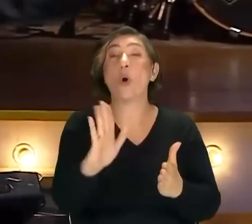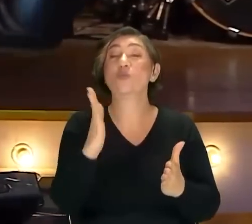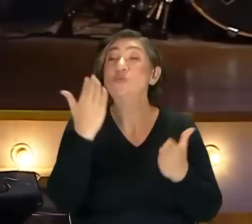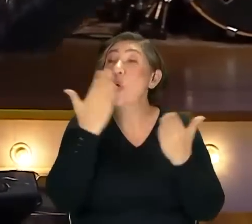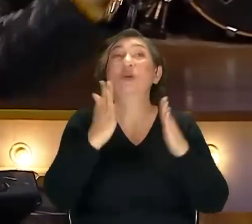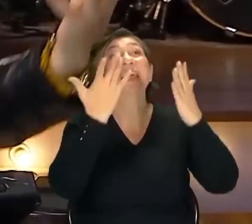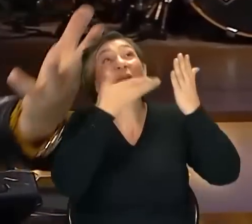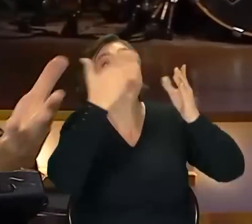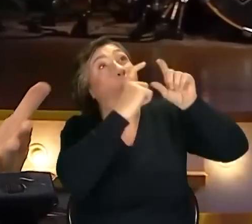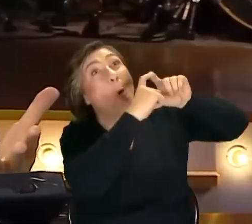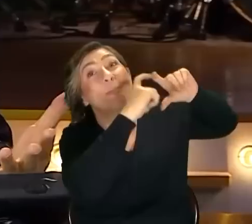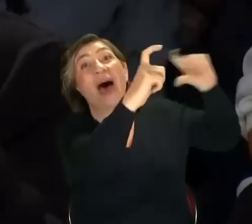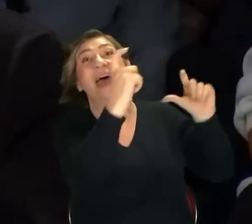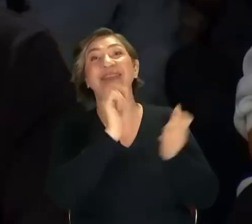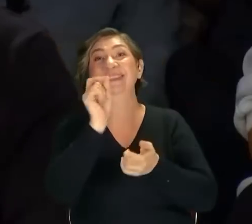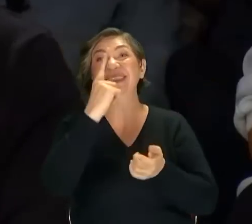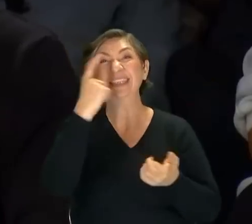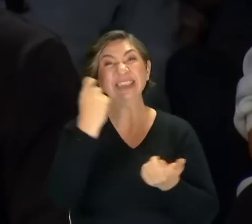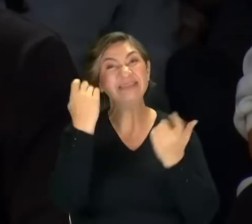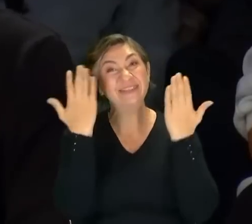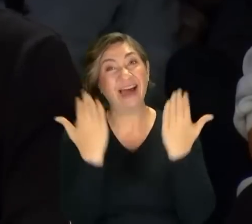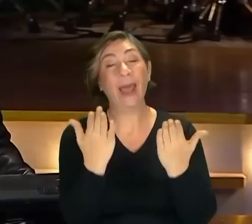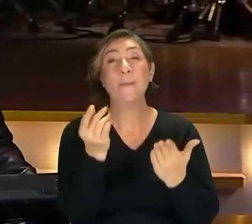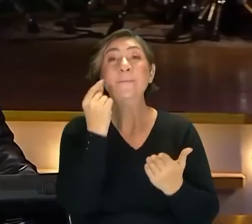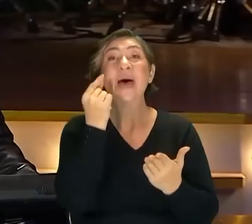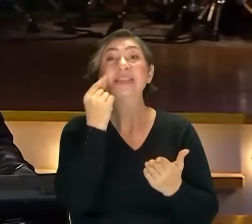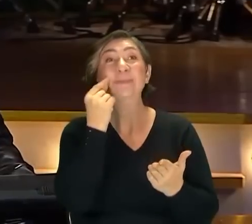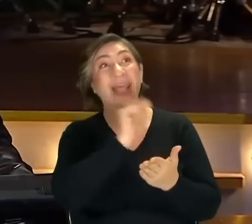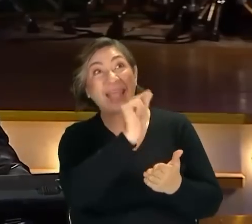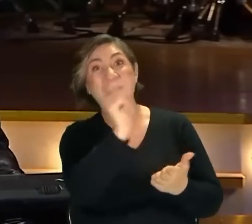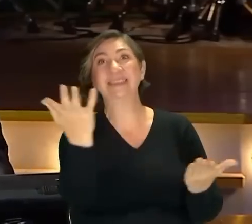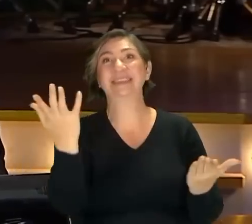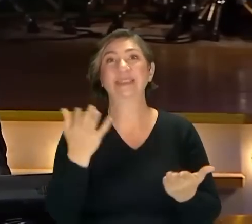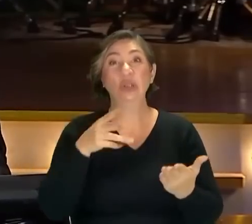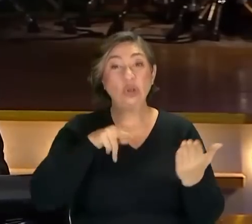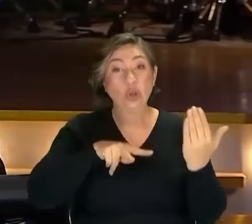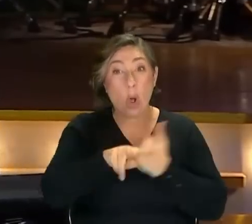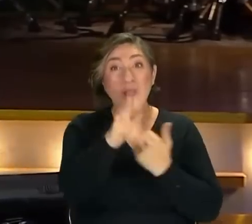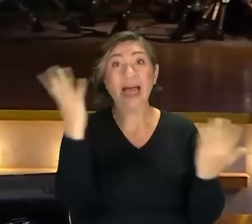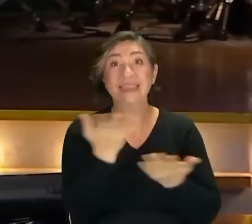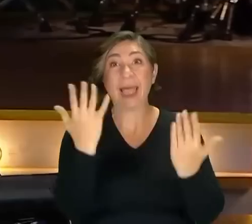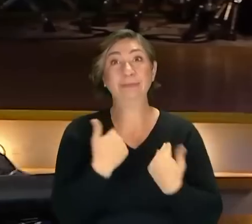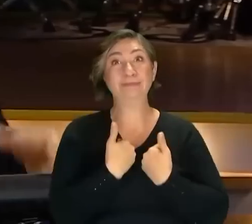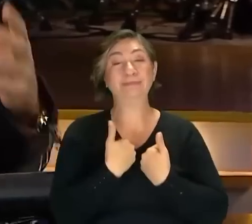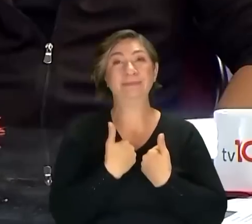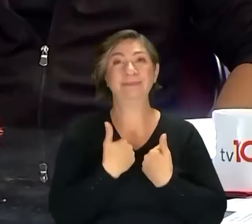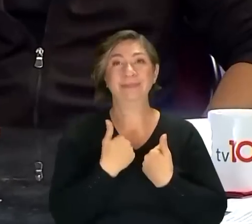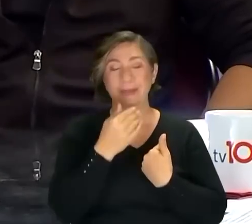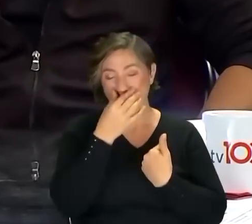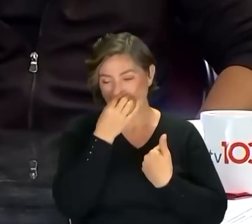mu yoksa niye toteme çorba yazıyorsun? Mercimek yaz o zaman. yollardayım diyor.